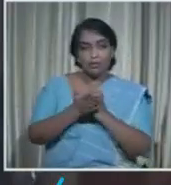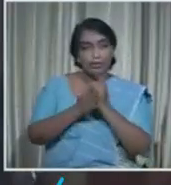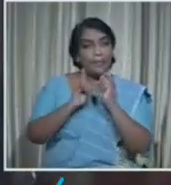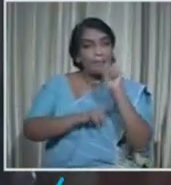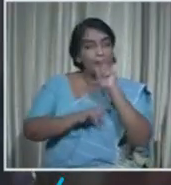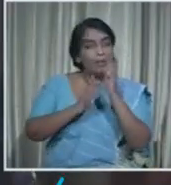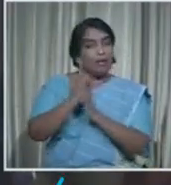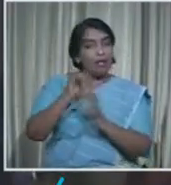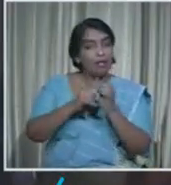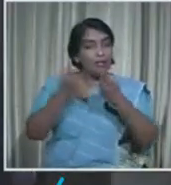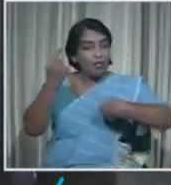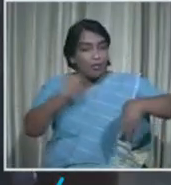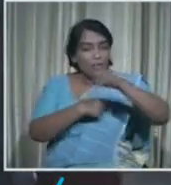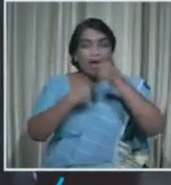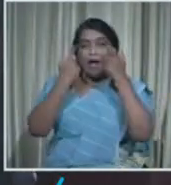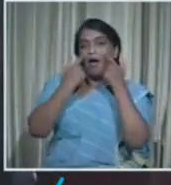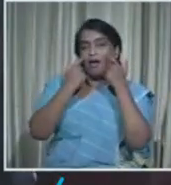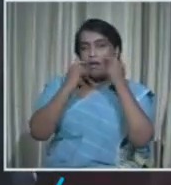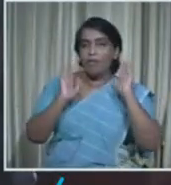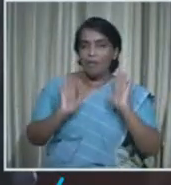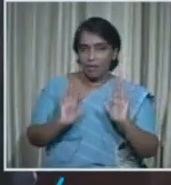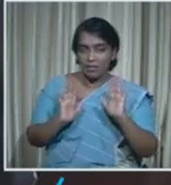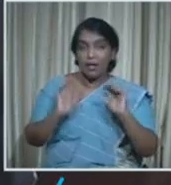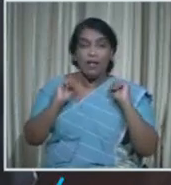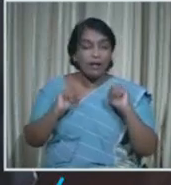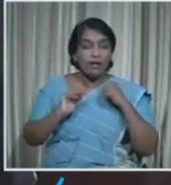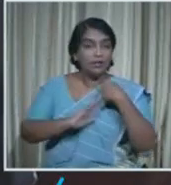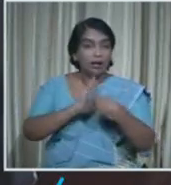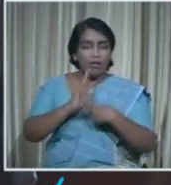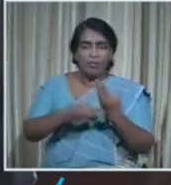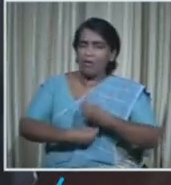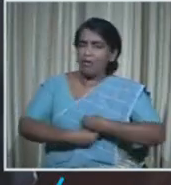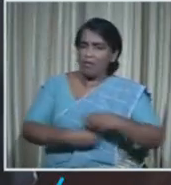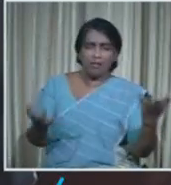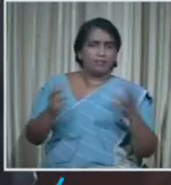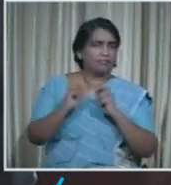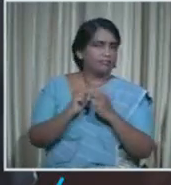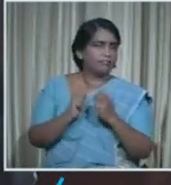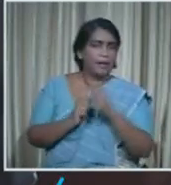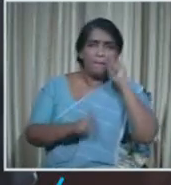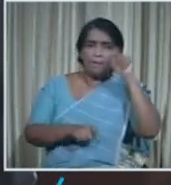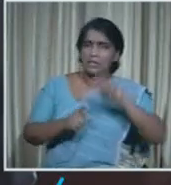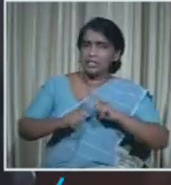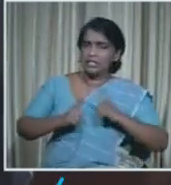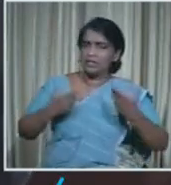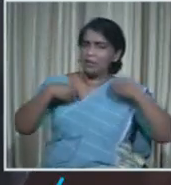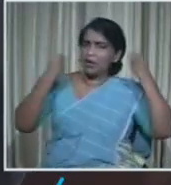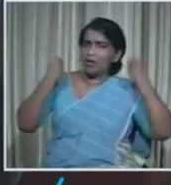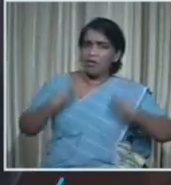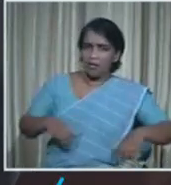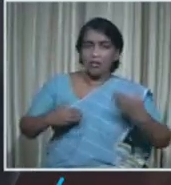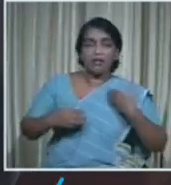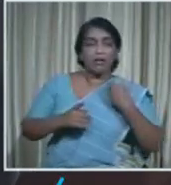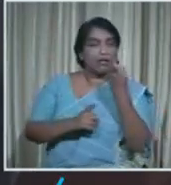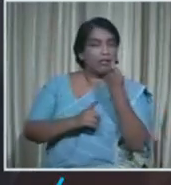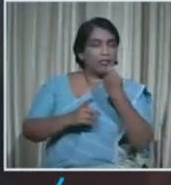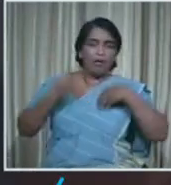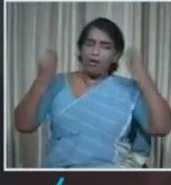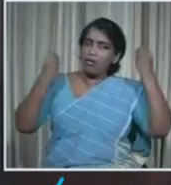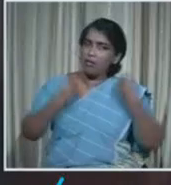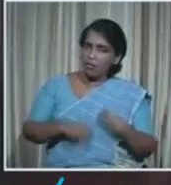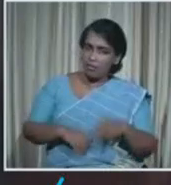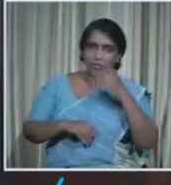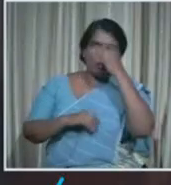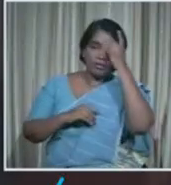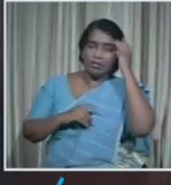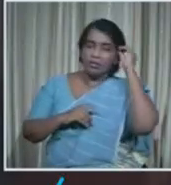මන්ත්‍රීවරු අඳන්න ඕන අවස්ථාවක් මොකද අද රට අරාජික වෙලා ජන ජීවිතේ කඩාගෙන වැටලා ආර්ථිකය කඩාගෙන වැටිලා